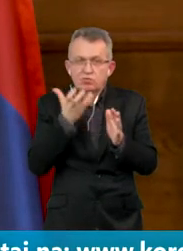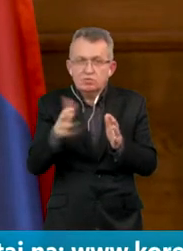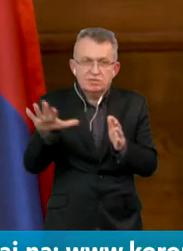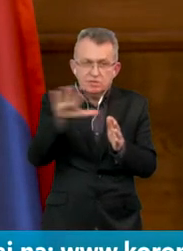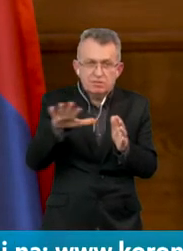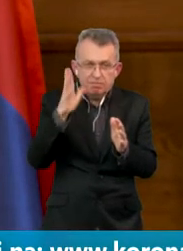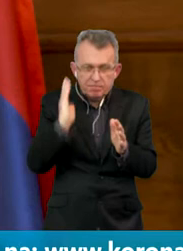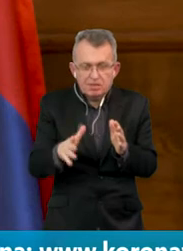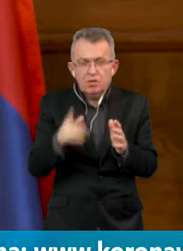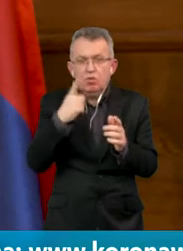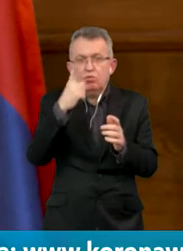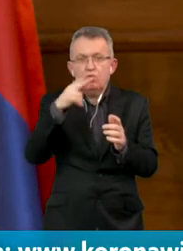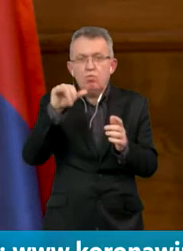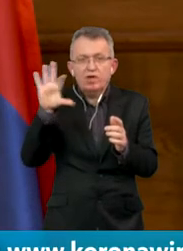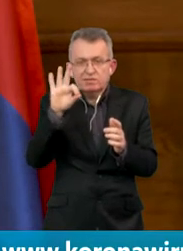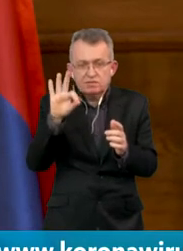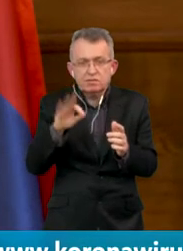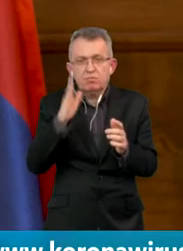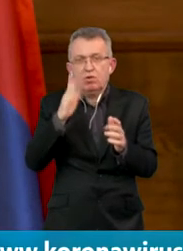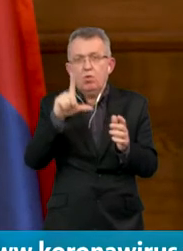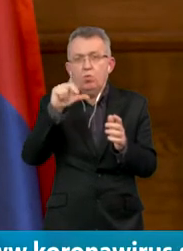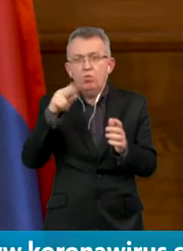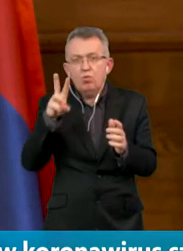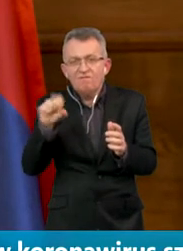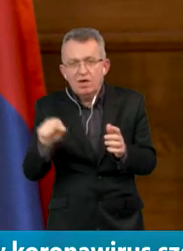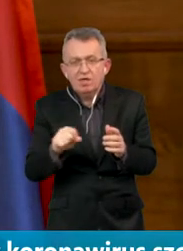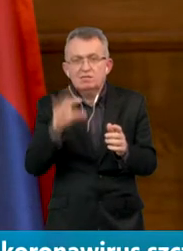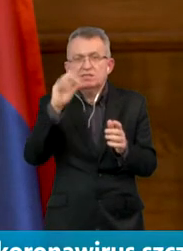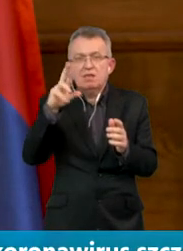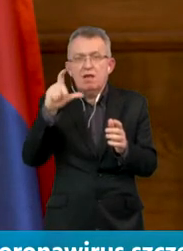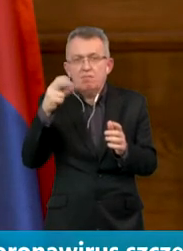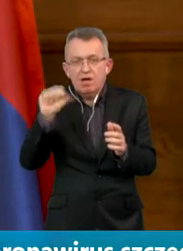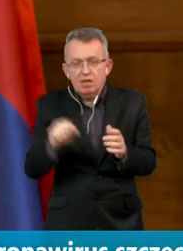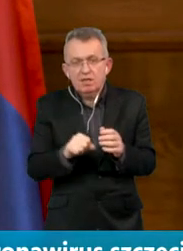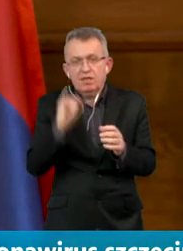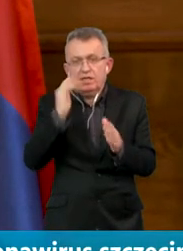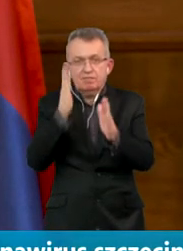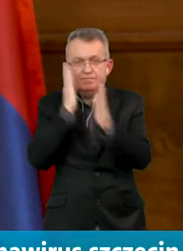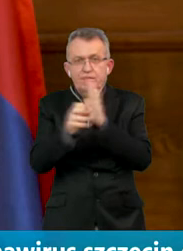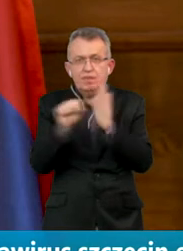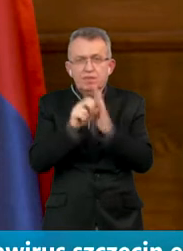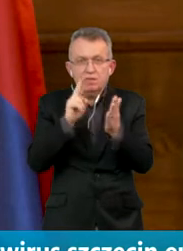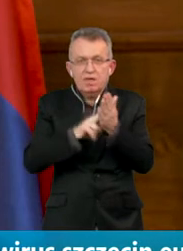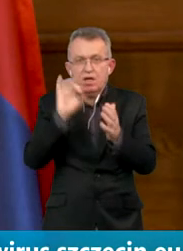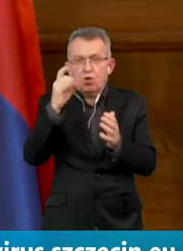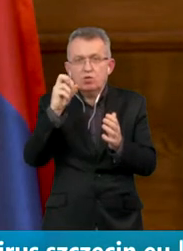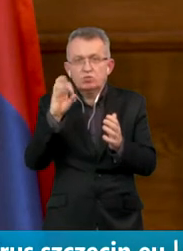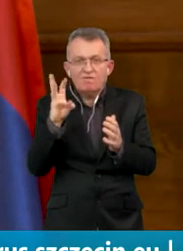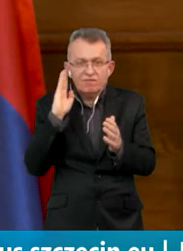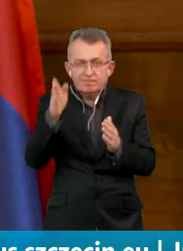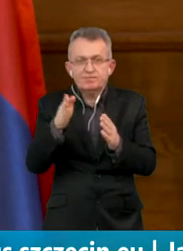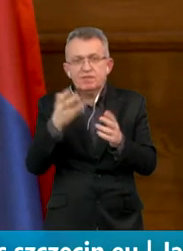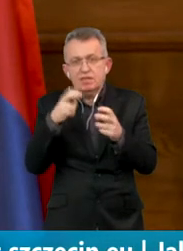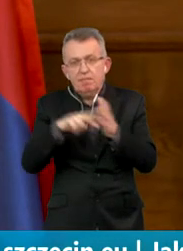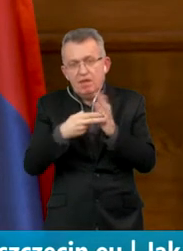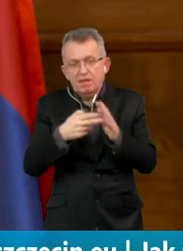Szczecińskiej, a więc u Celibuła, dalej potem Ludowa, Stalmacha i w kierunku na Gocław, więc to